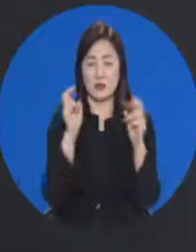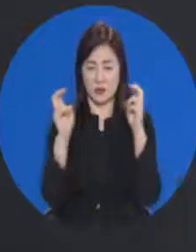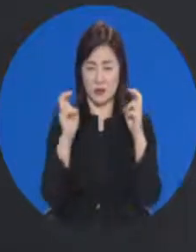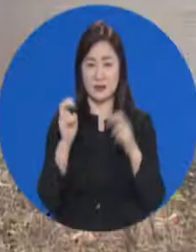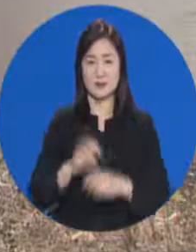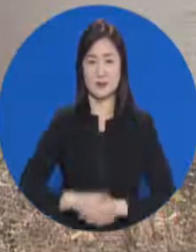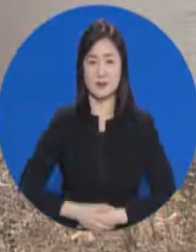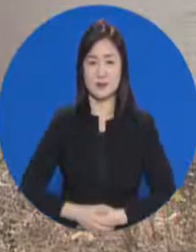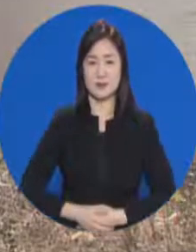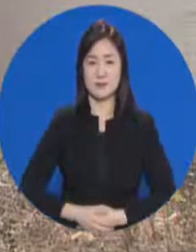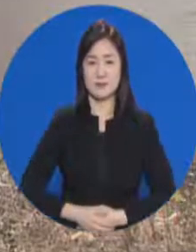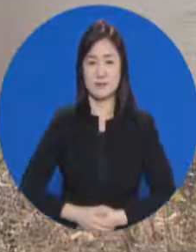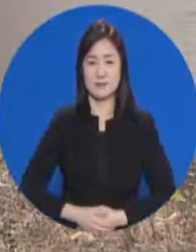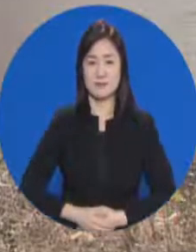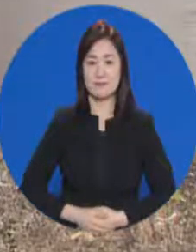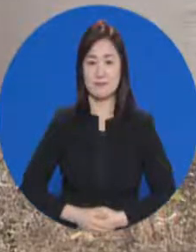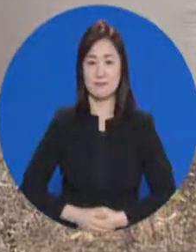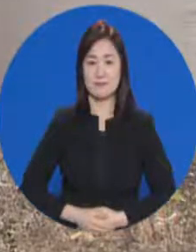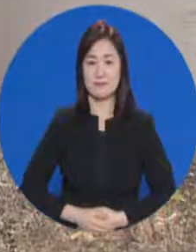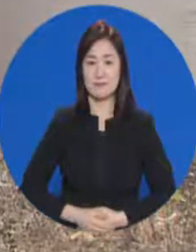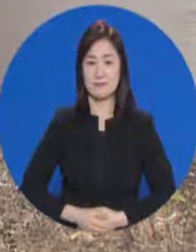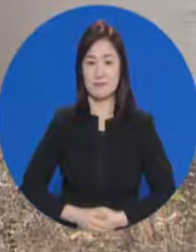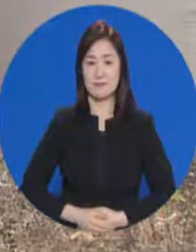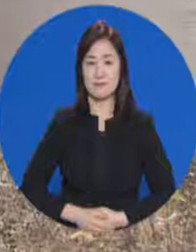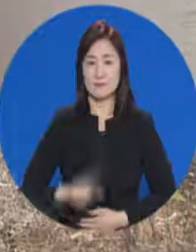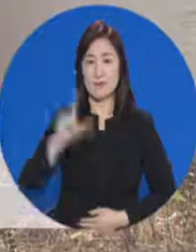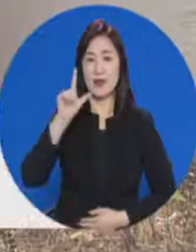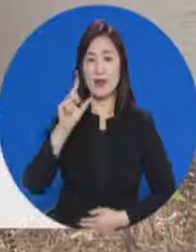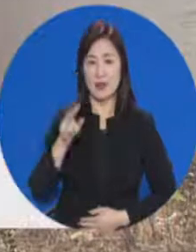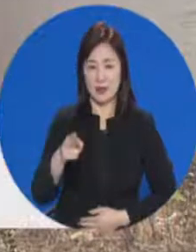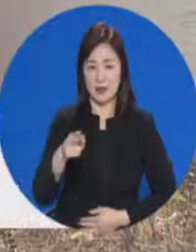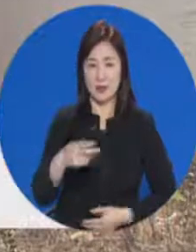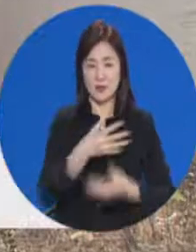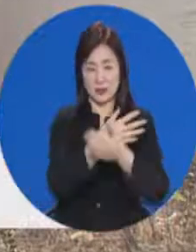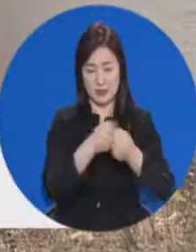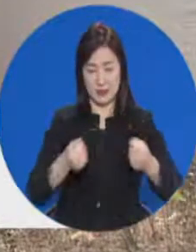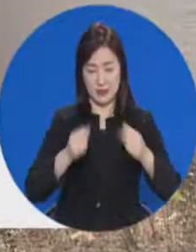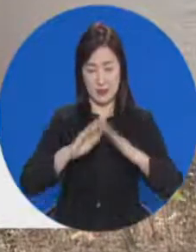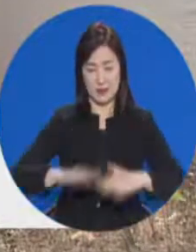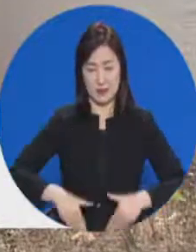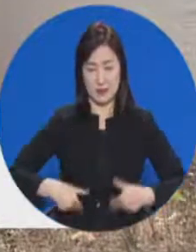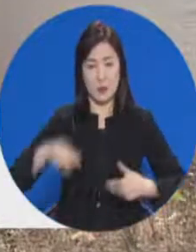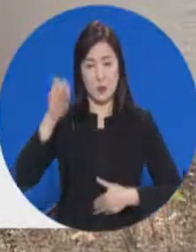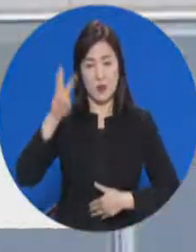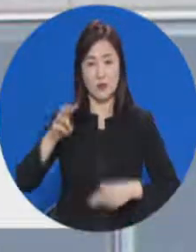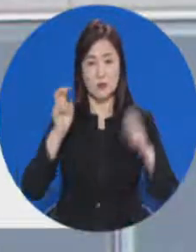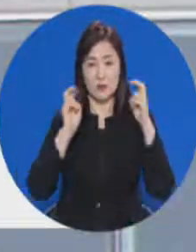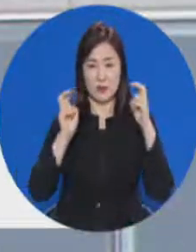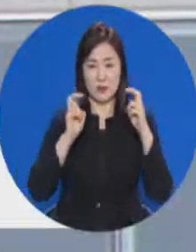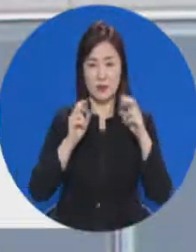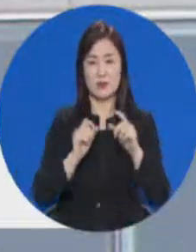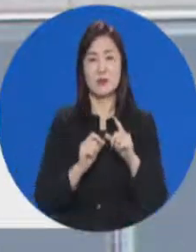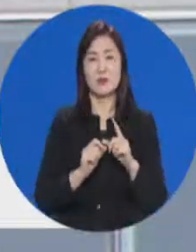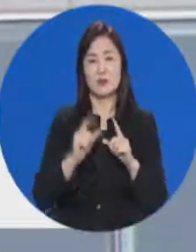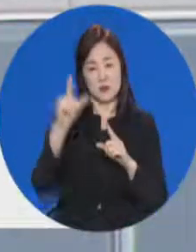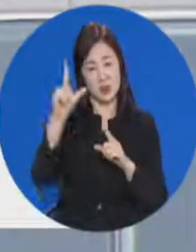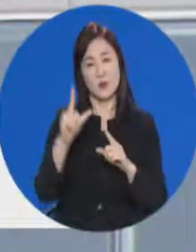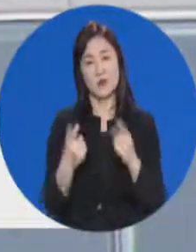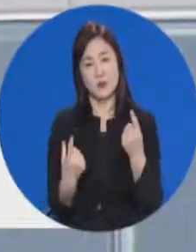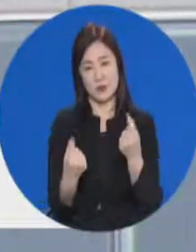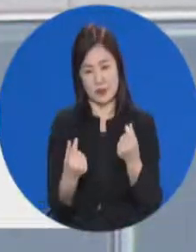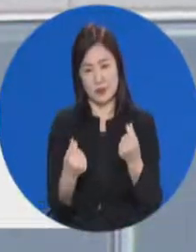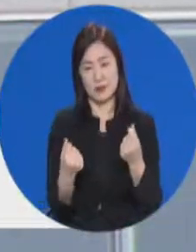때문입니다. 다른 지금 LH하고 하는 그 전남이나 강도업체들은 이런 형태로 거의